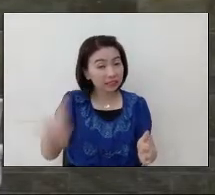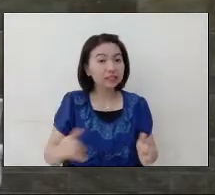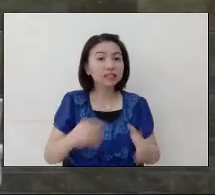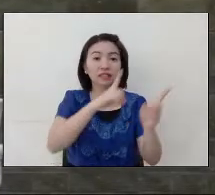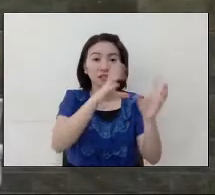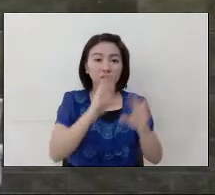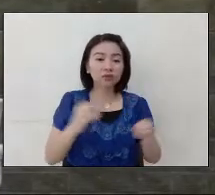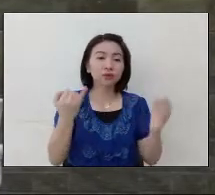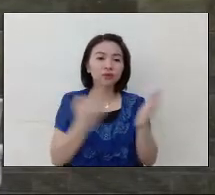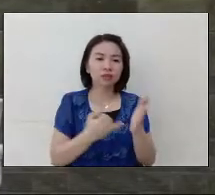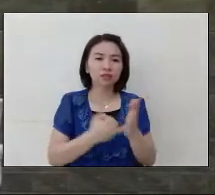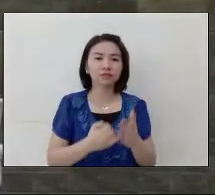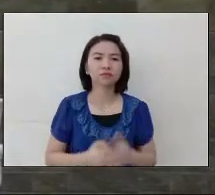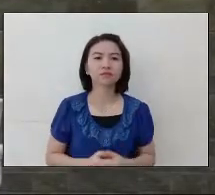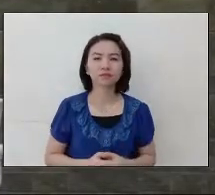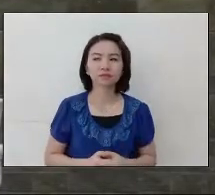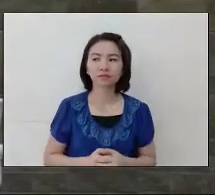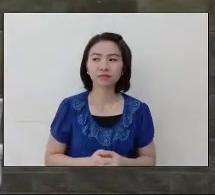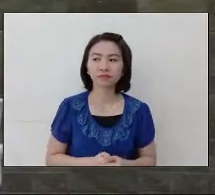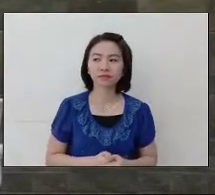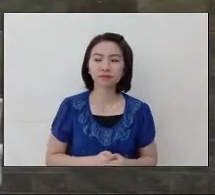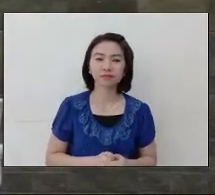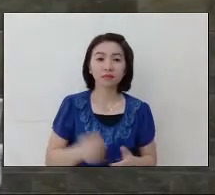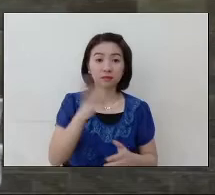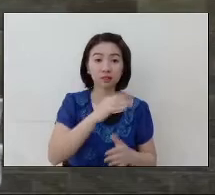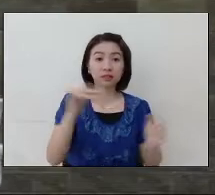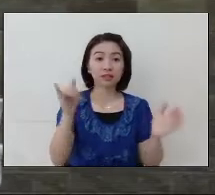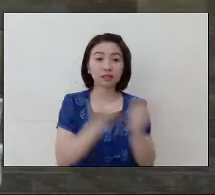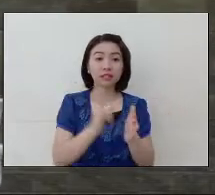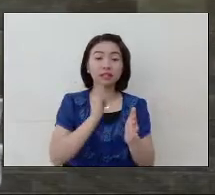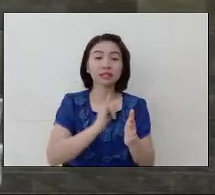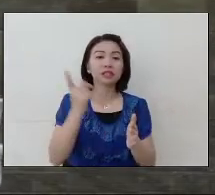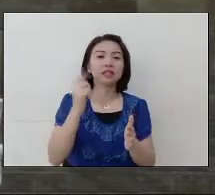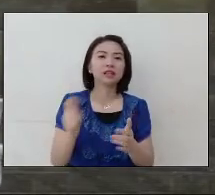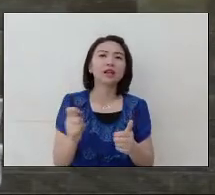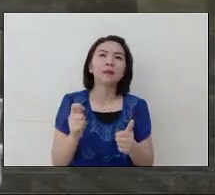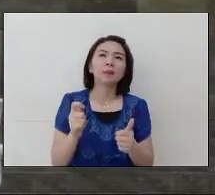to be honest with you, that is the cycle of life.